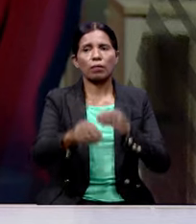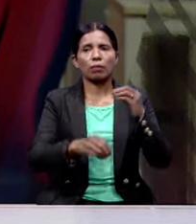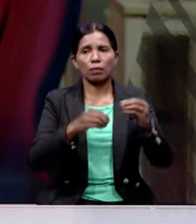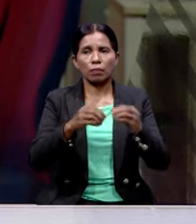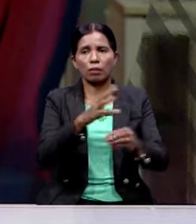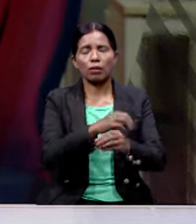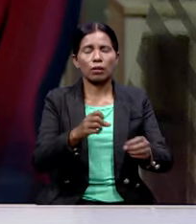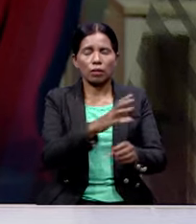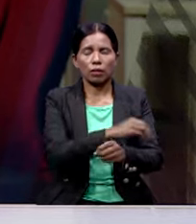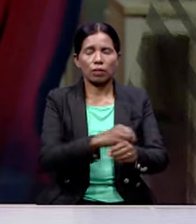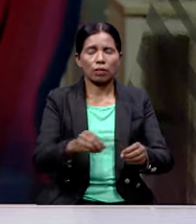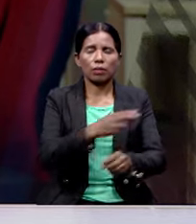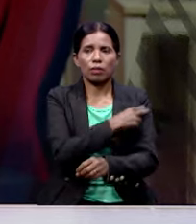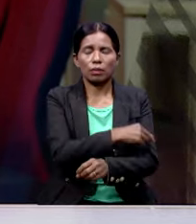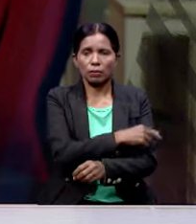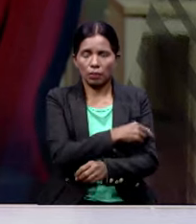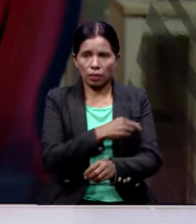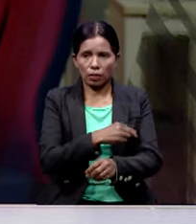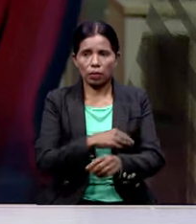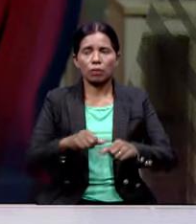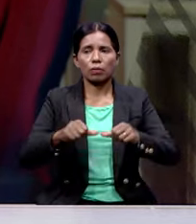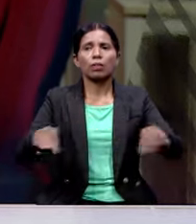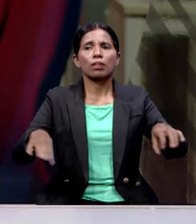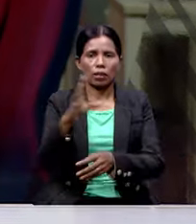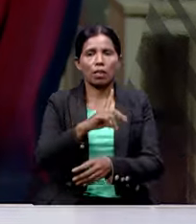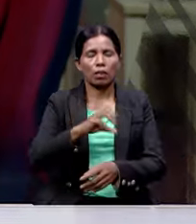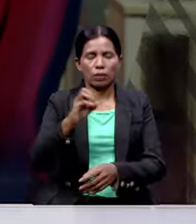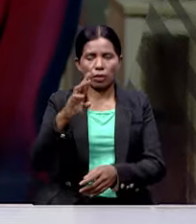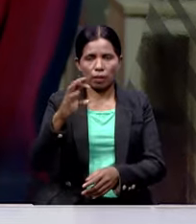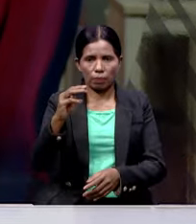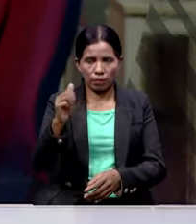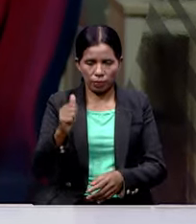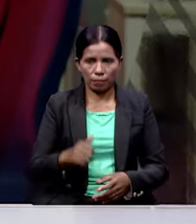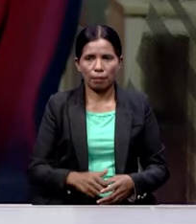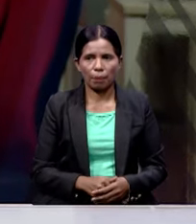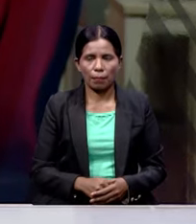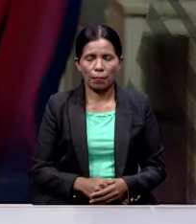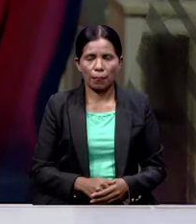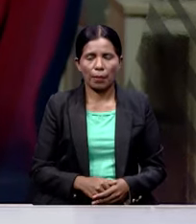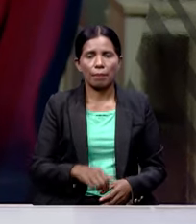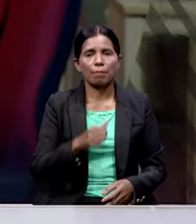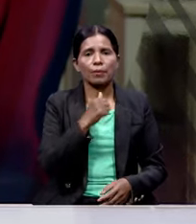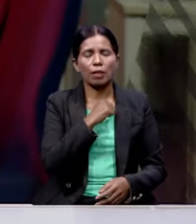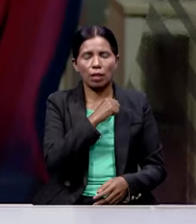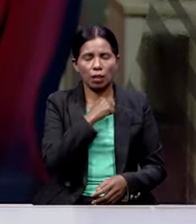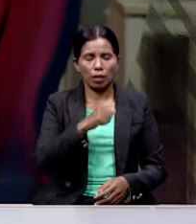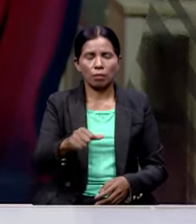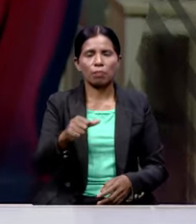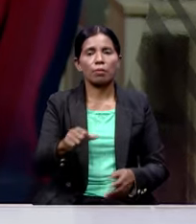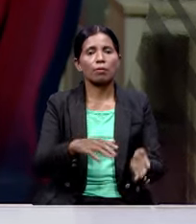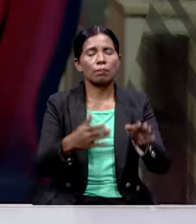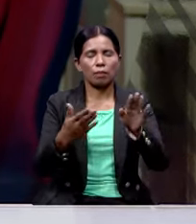pessoal saúde contratado e Centro Saúde Formosa continua serviço voluntariamente. Padre Edelfonso Xavier Hakotuis,